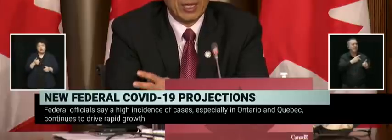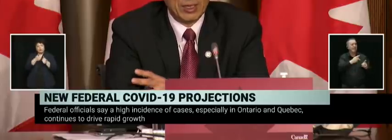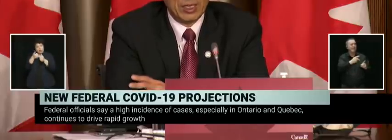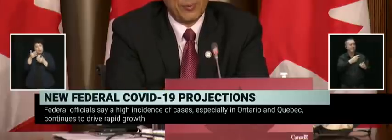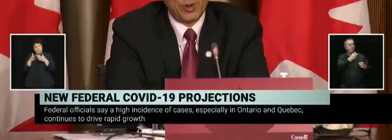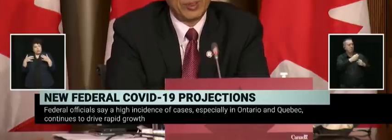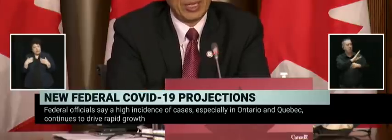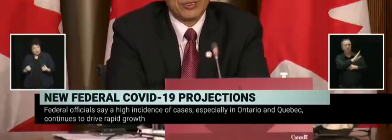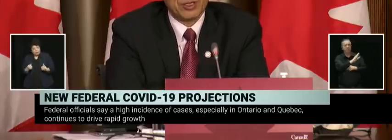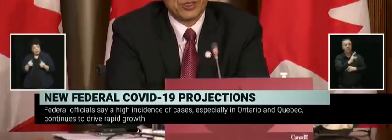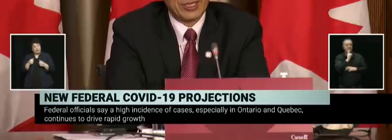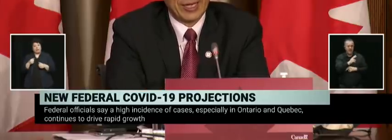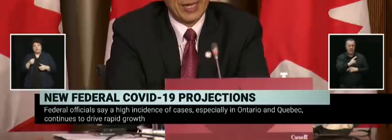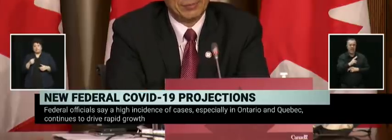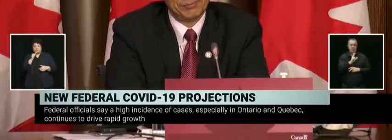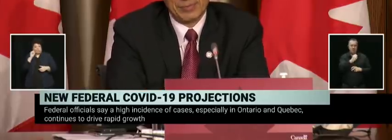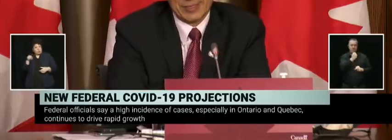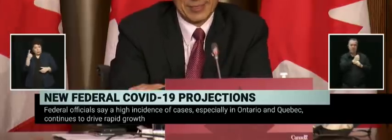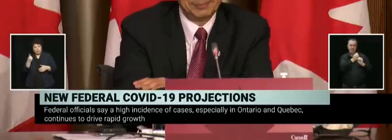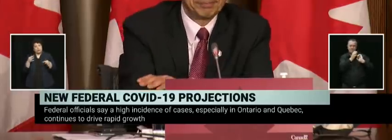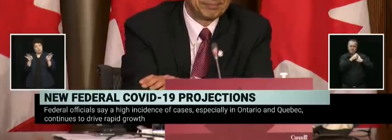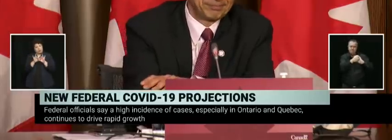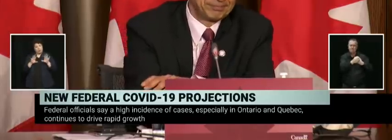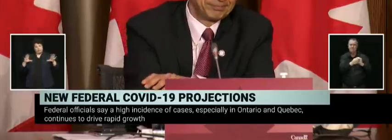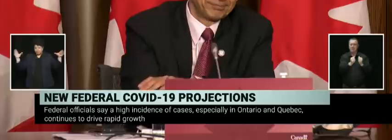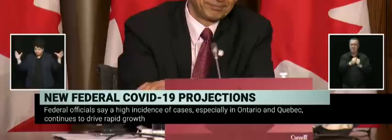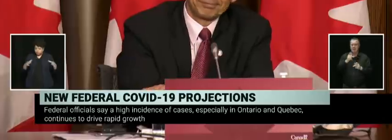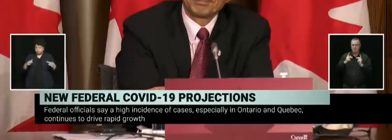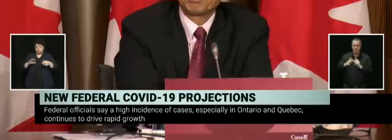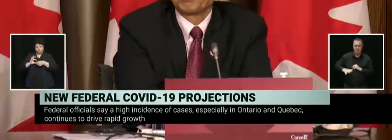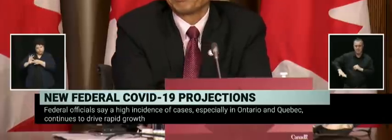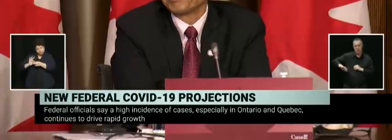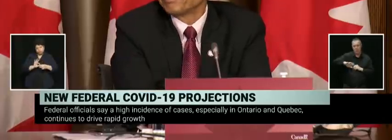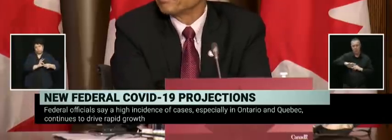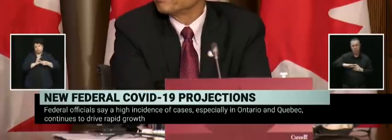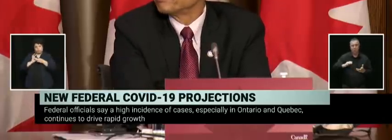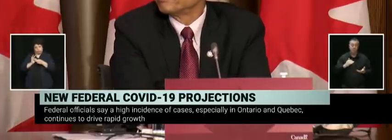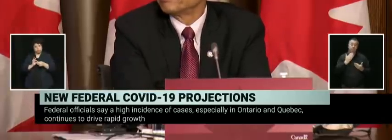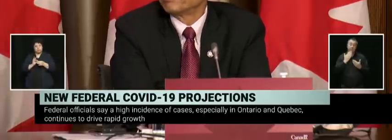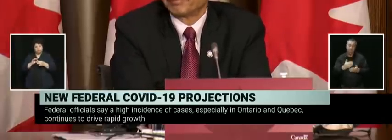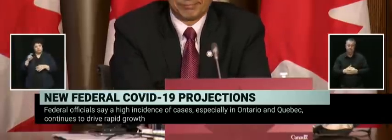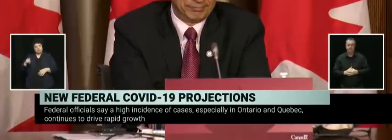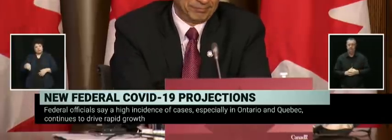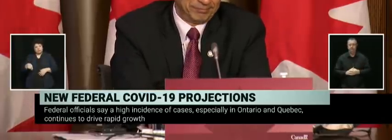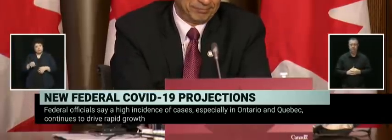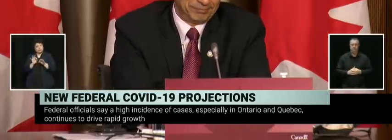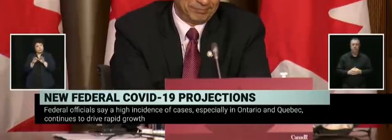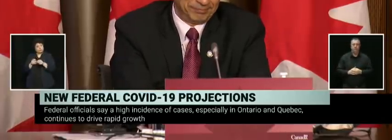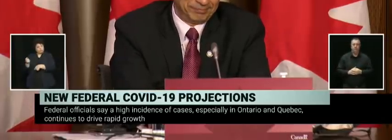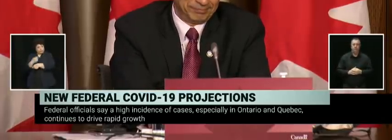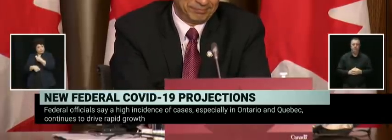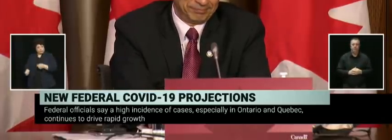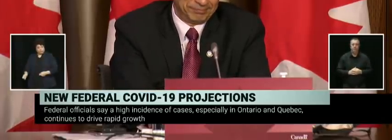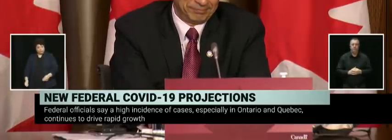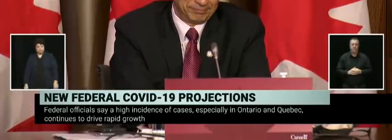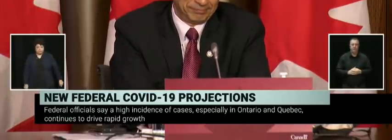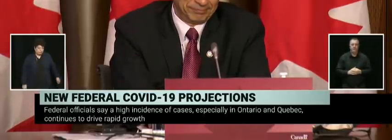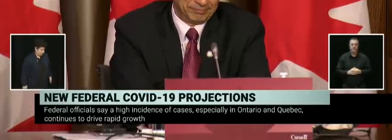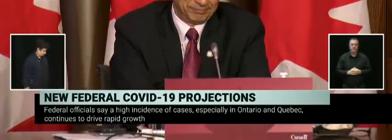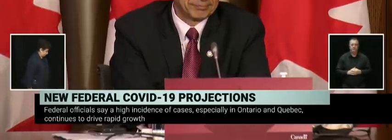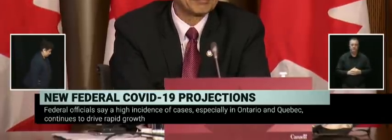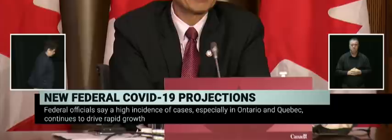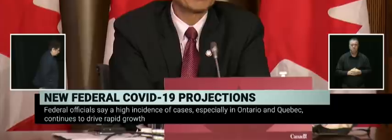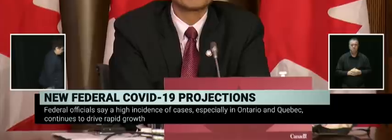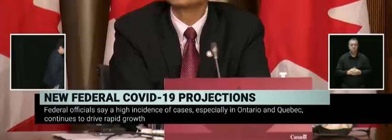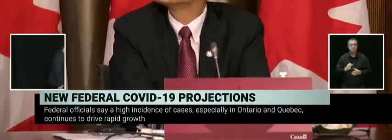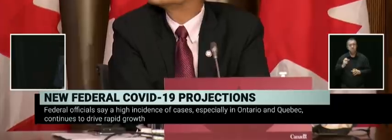ensemble avec la population générale. Merci. OK, merci beaucoup. Et ma question de suivi, c'est pour